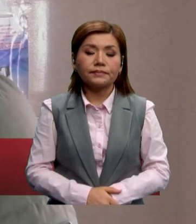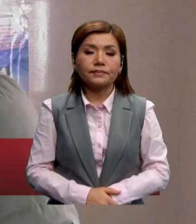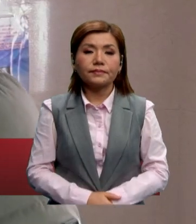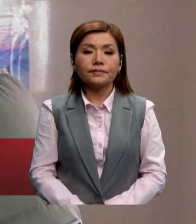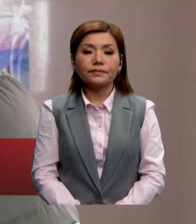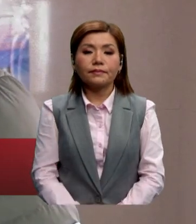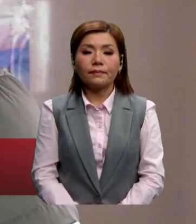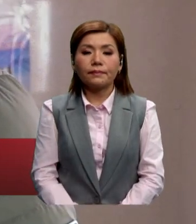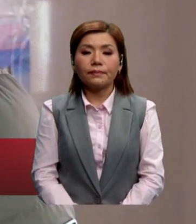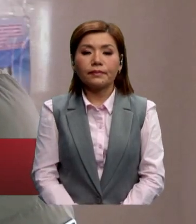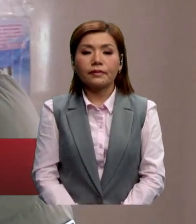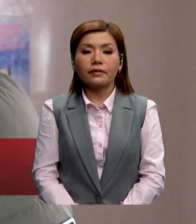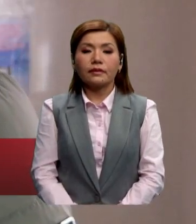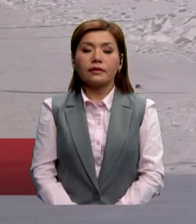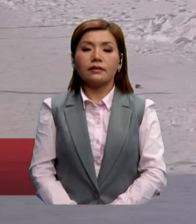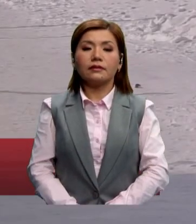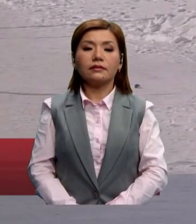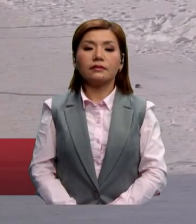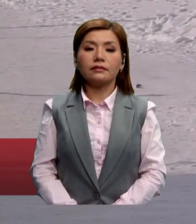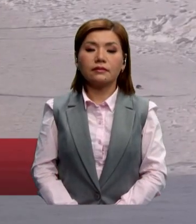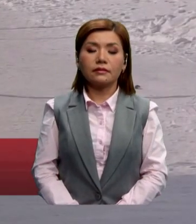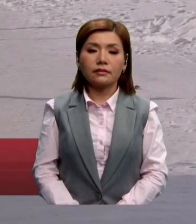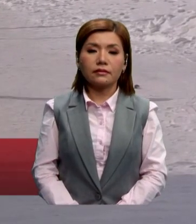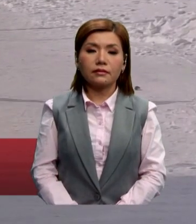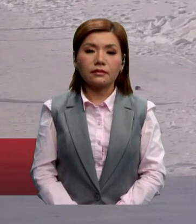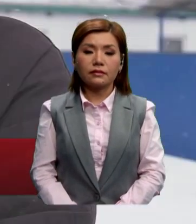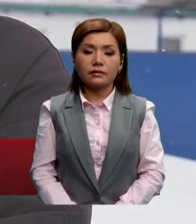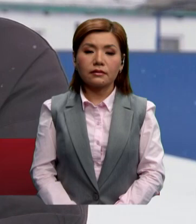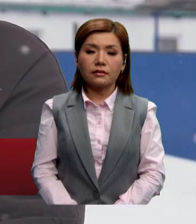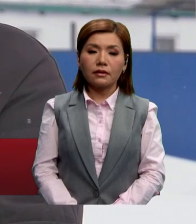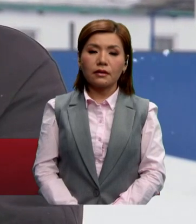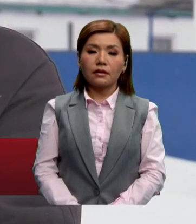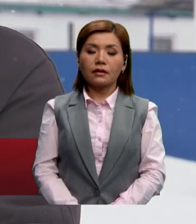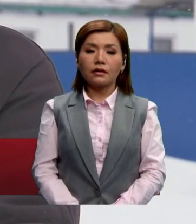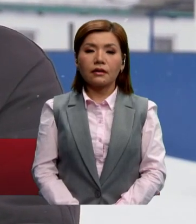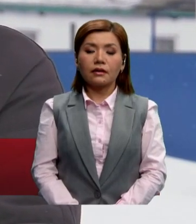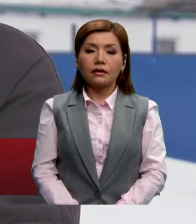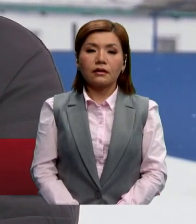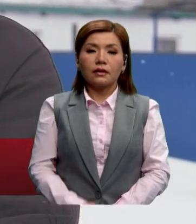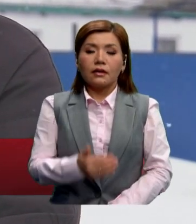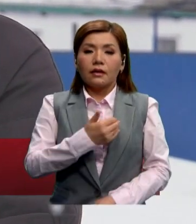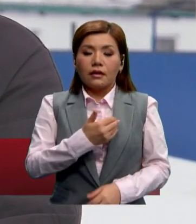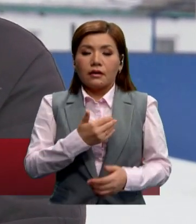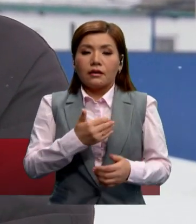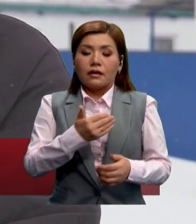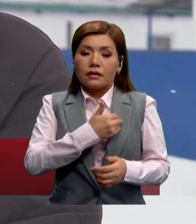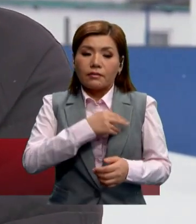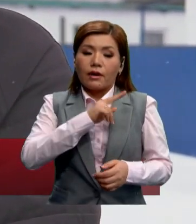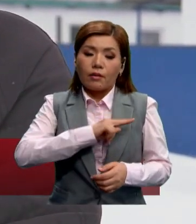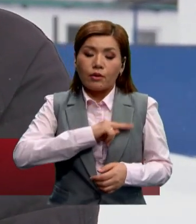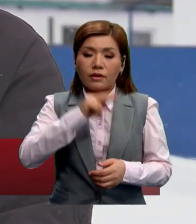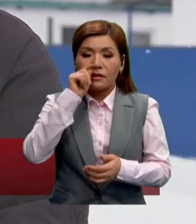Конечно, чтобы фабрика работала. Что это такое? Здесь фабрика для нас самое главное было, то, что работали мы здесь рядом